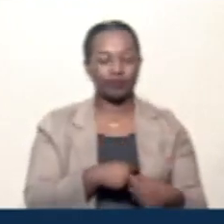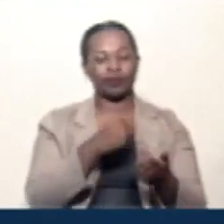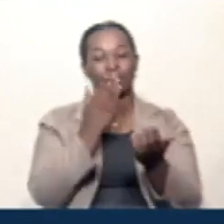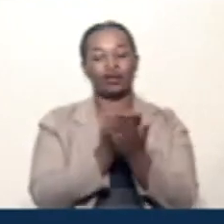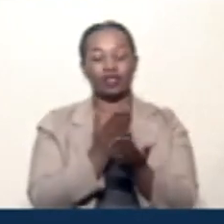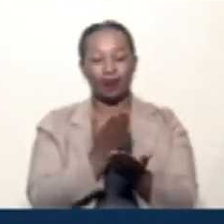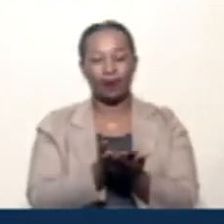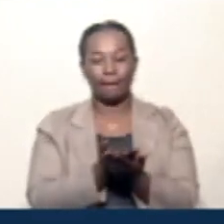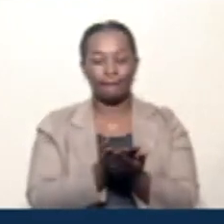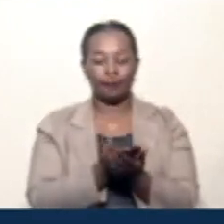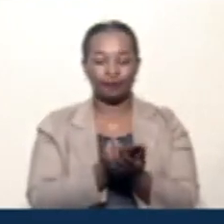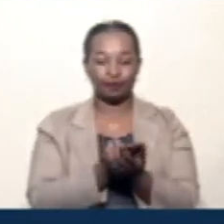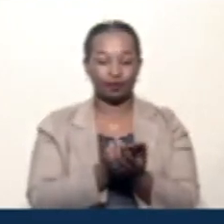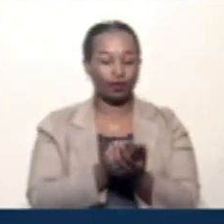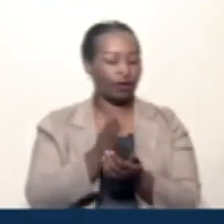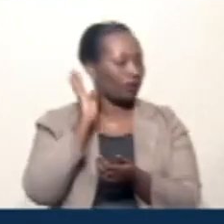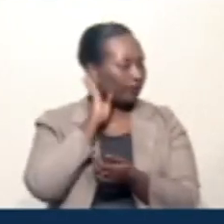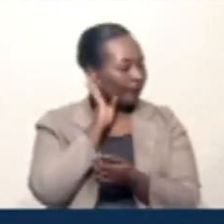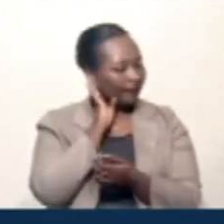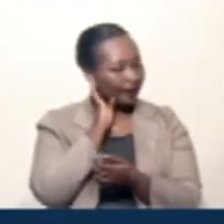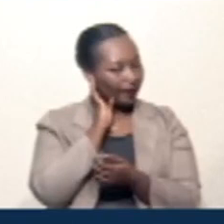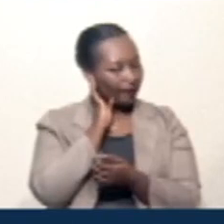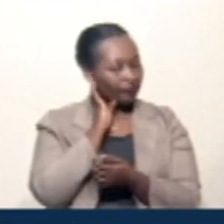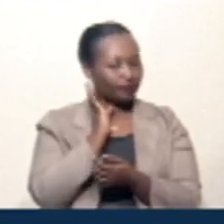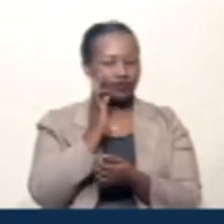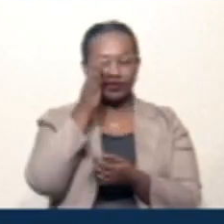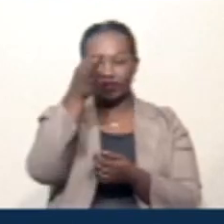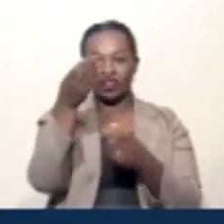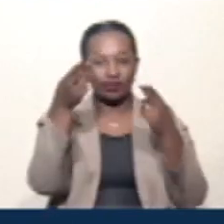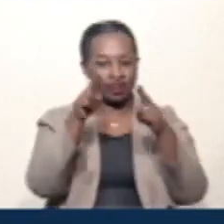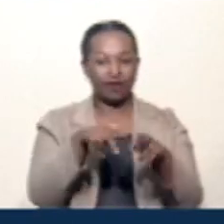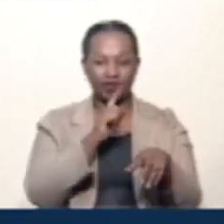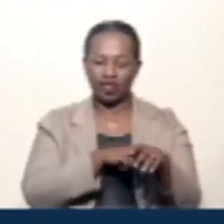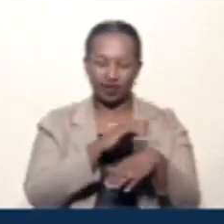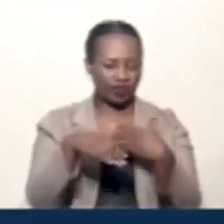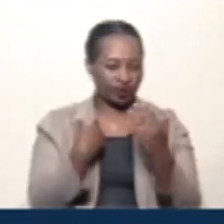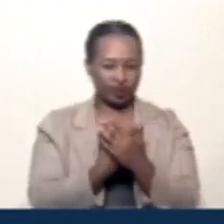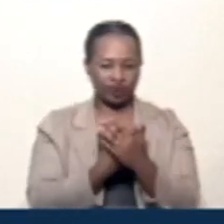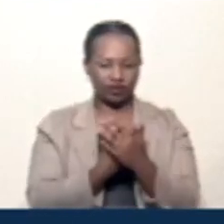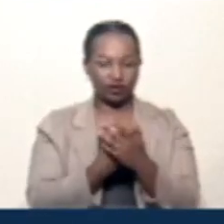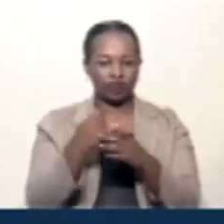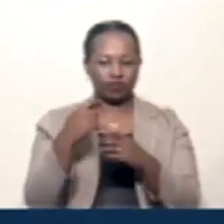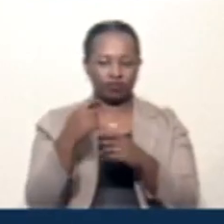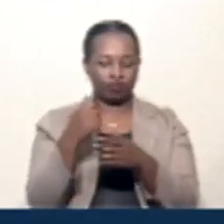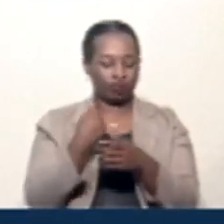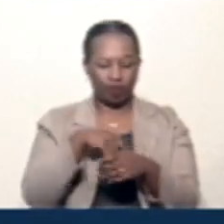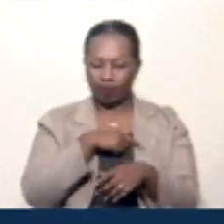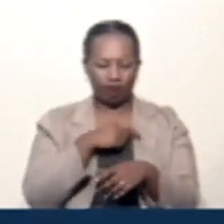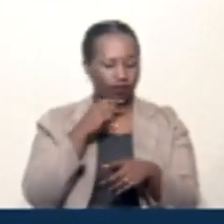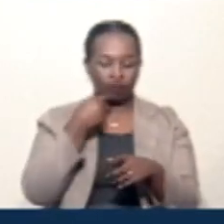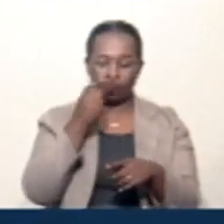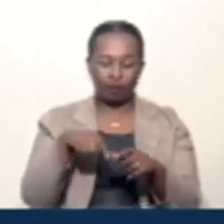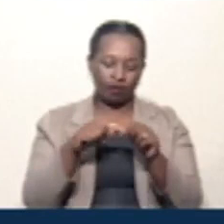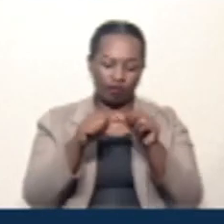bisaba na kumva ko ikizaba gira icyari cyo cyose kitagomba kutubuza ingendo yacu dufite so nkaba nashimira